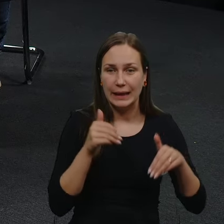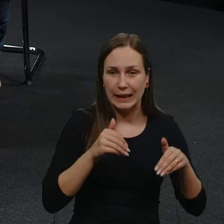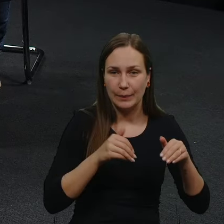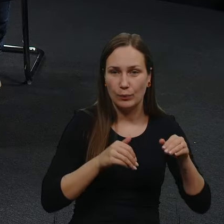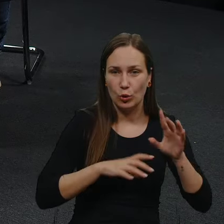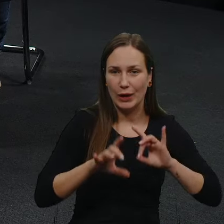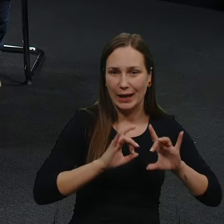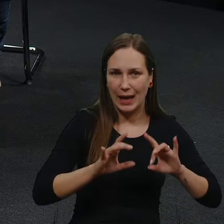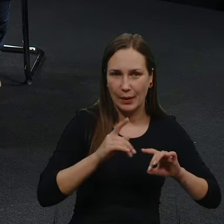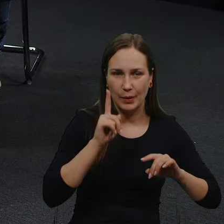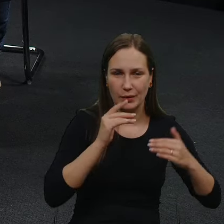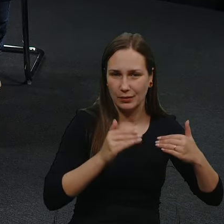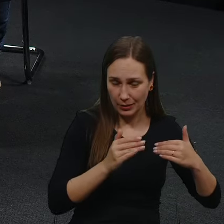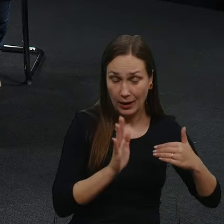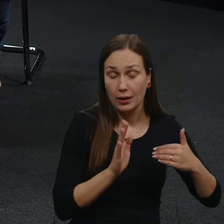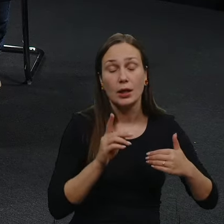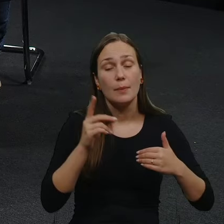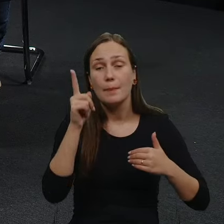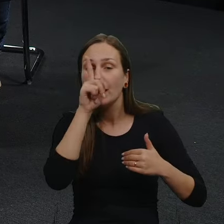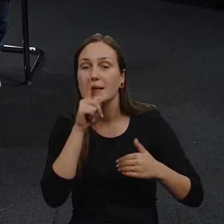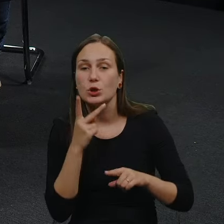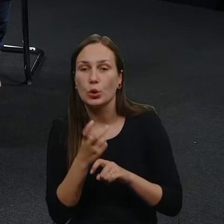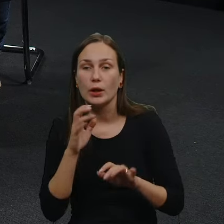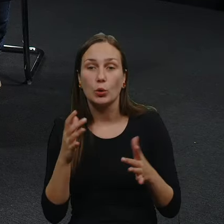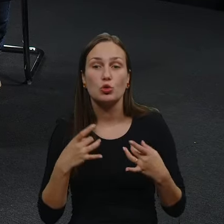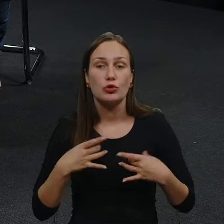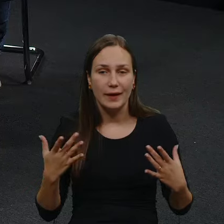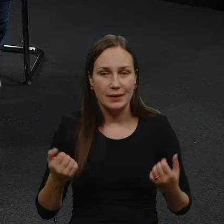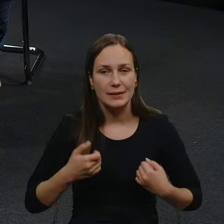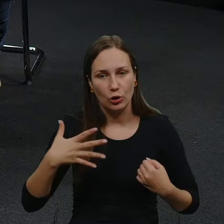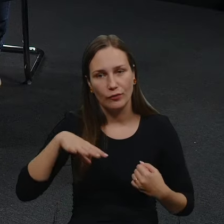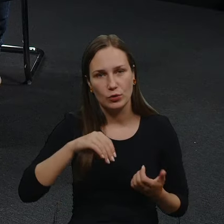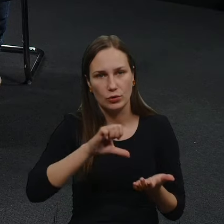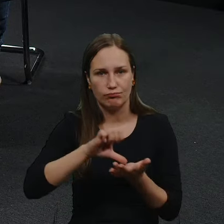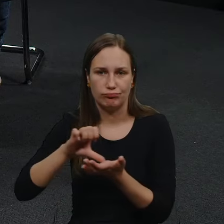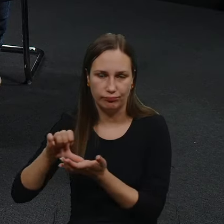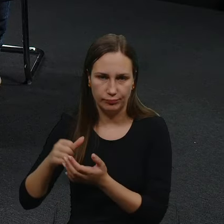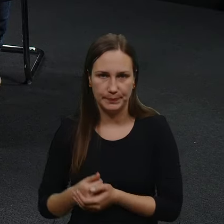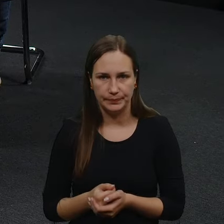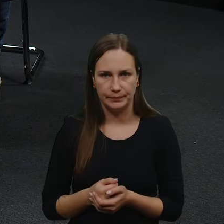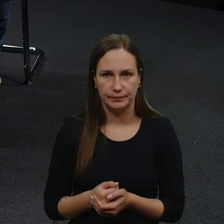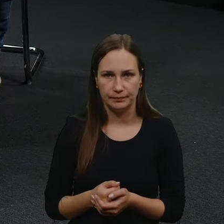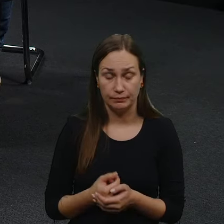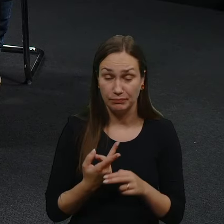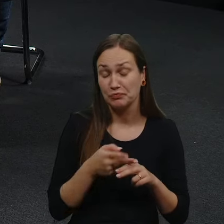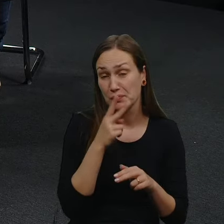metu, du kartus per mėnesį ir jeigu vyksta renginiai, tai stengiuosi visuose renginiuose dalyvauti. Nu, tai matyt, tai ir